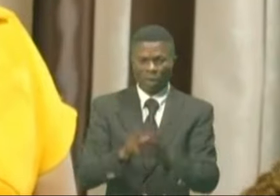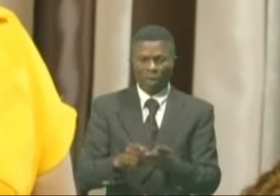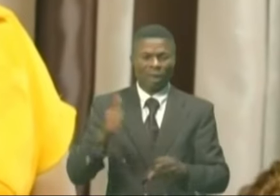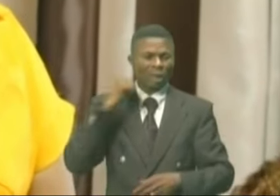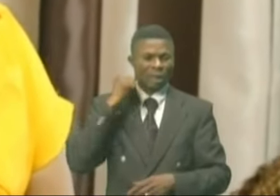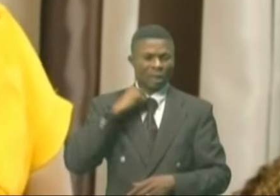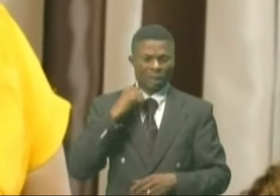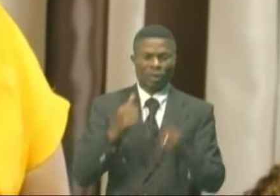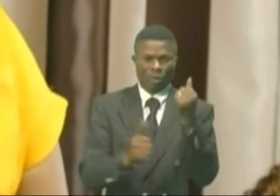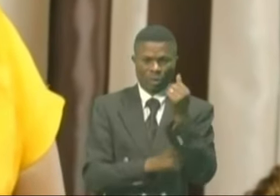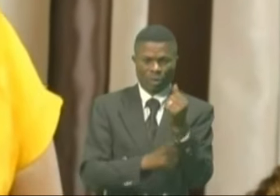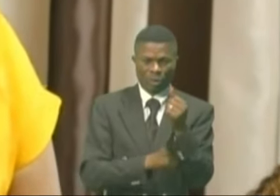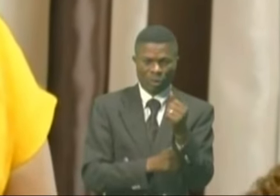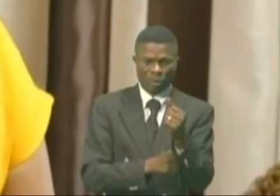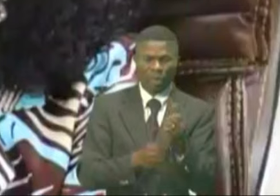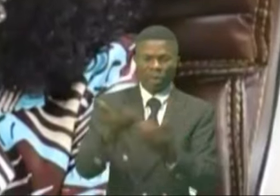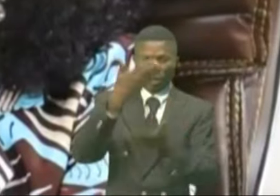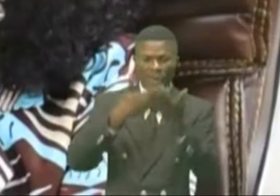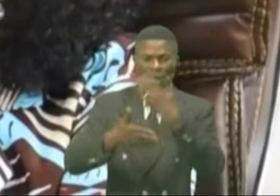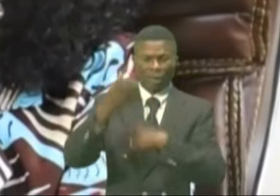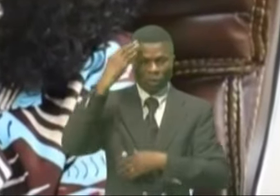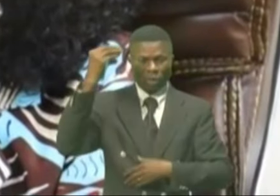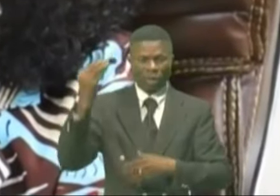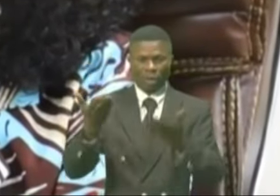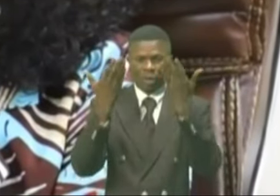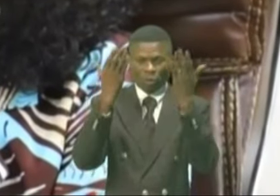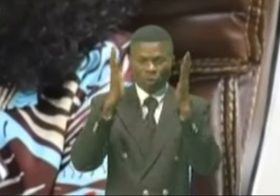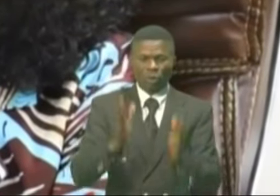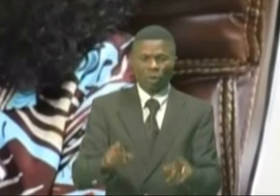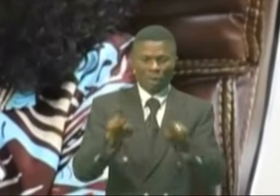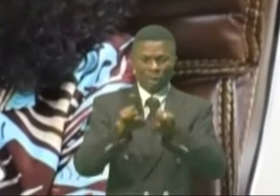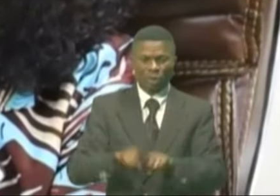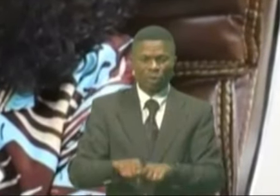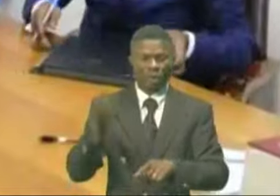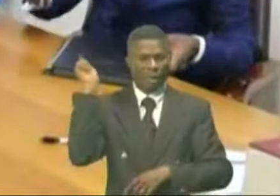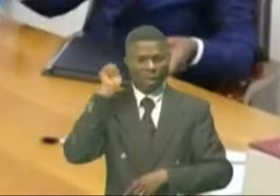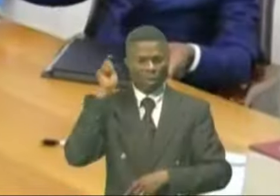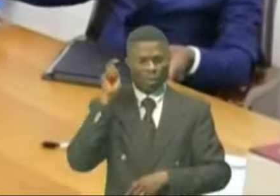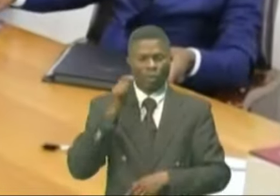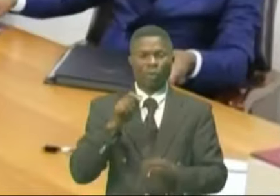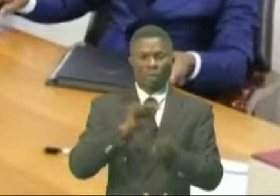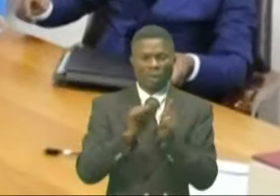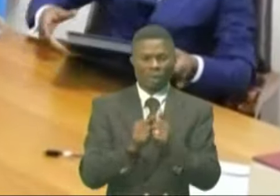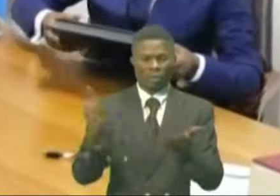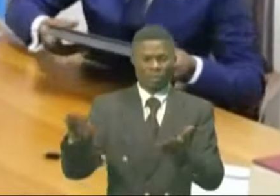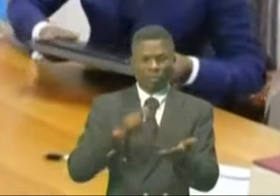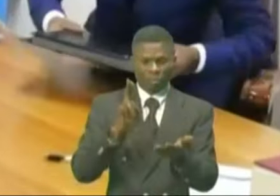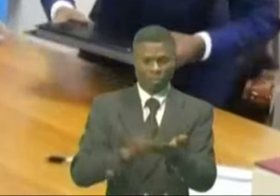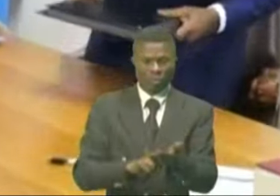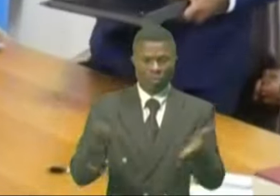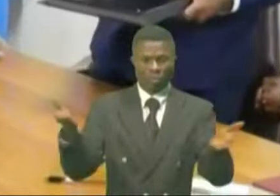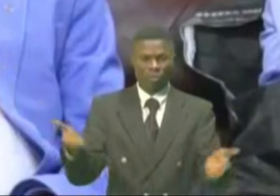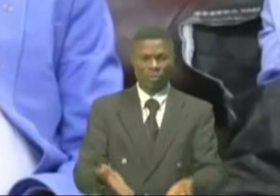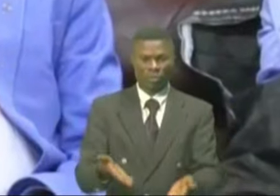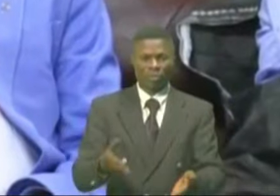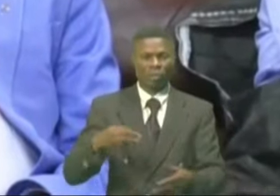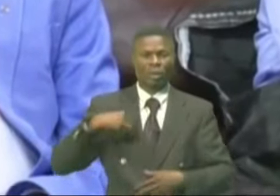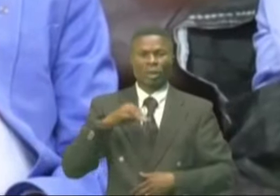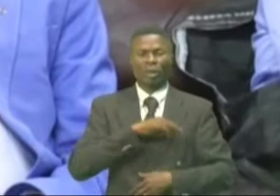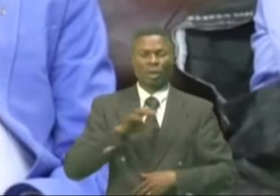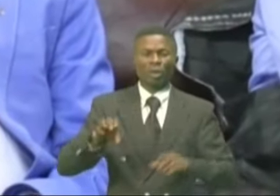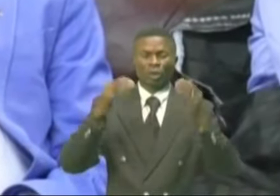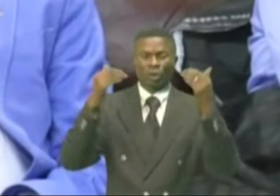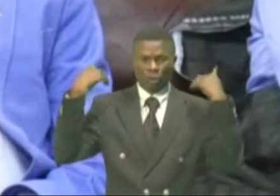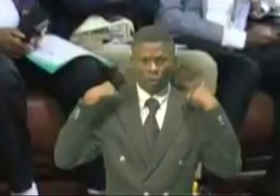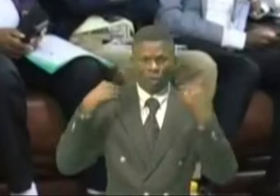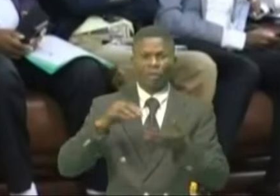sera donc question de faire des échanges des étudiants et des professeurs dans ces domaines précités. Et la signature a été faite en présence des membres du comité de gestion